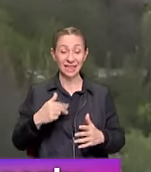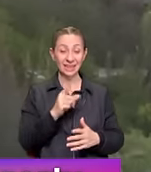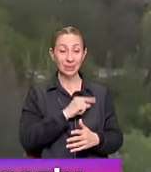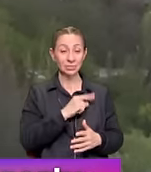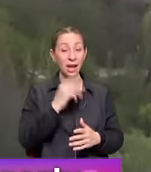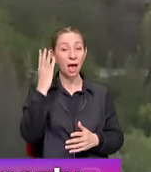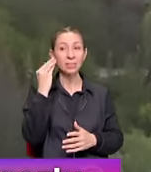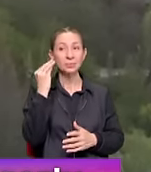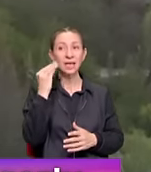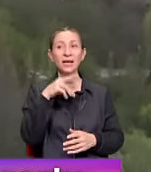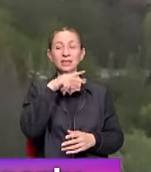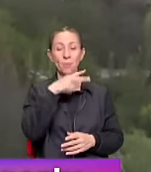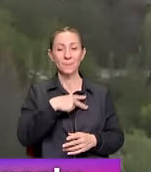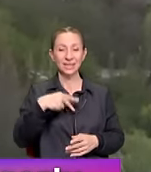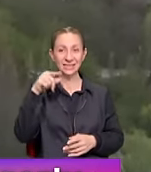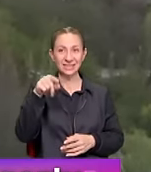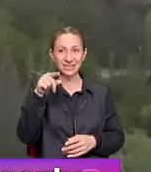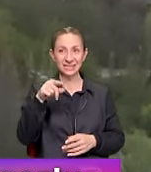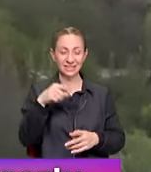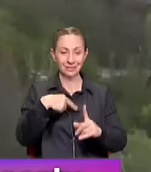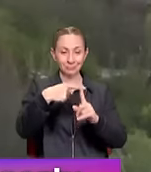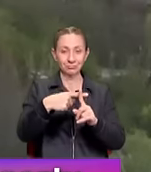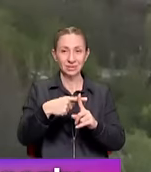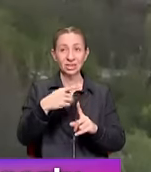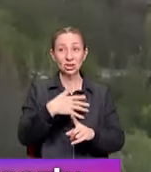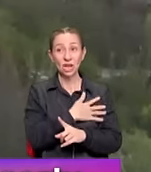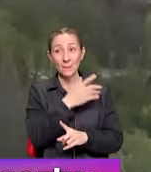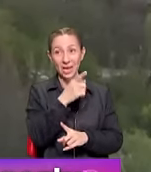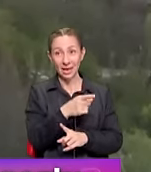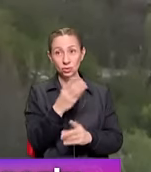temsil anlamında Keçiören Belediyesi'nin katkısı Cumhuriyet Halk